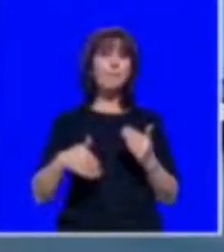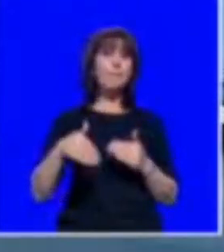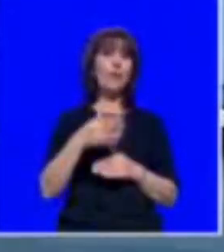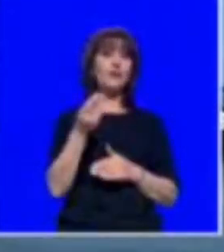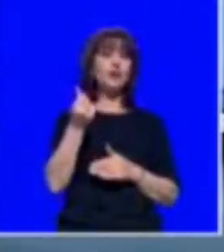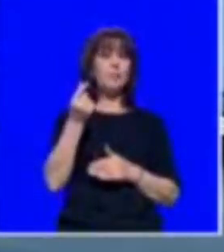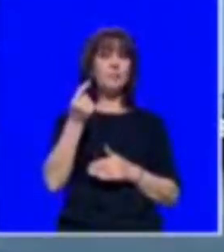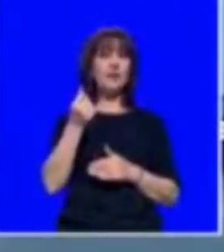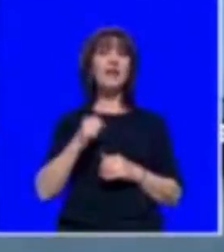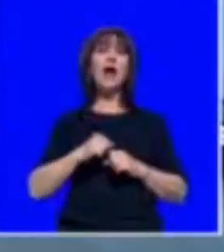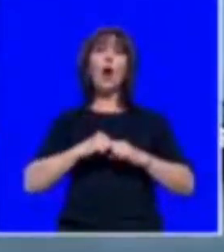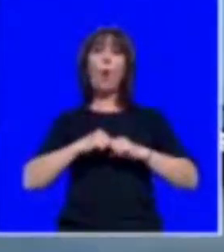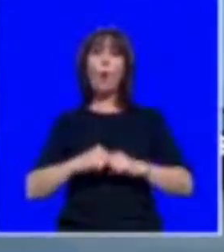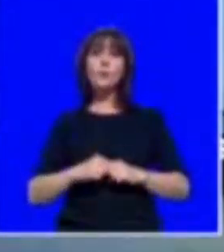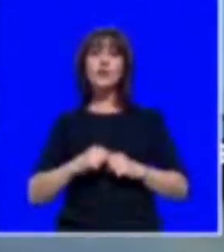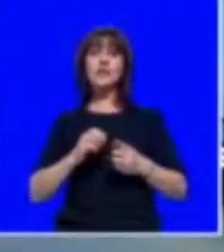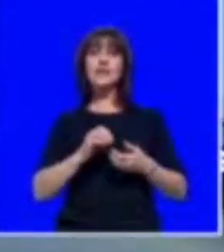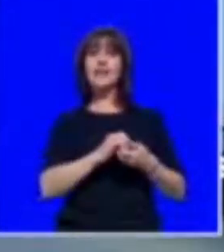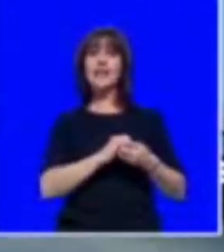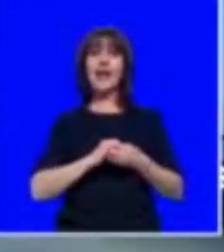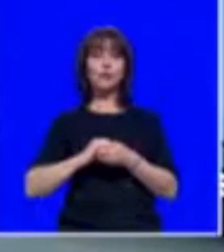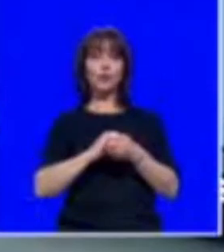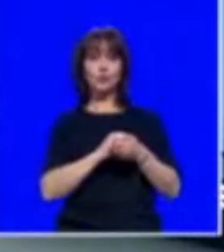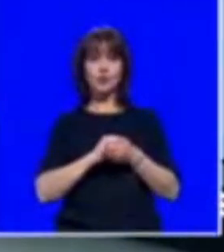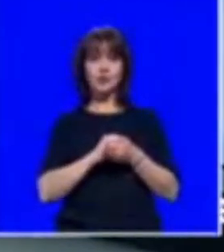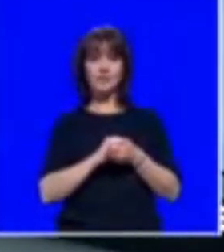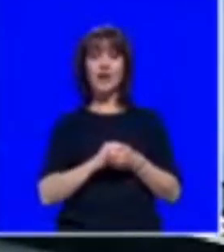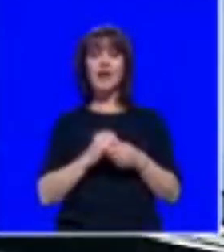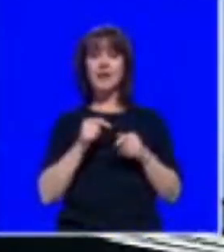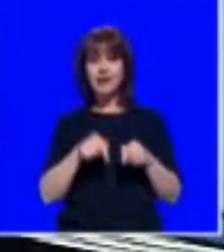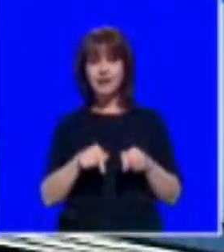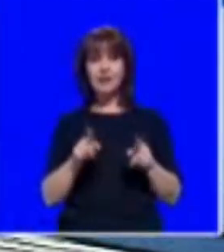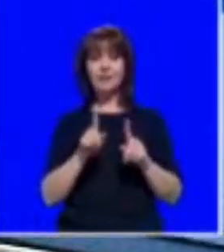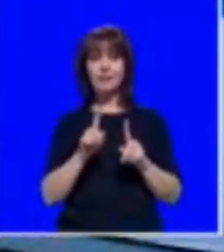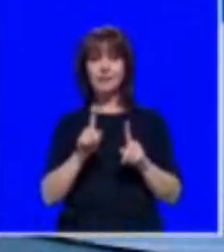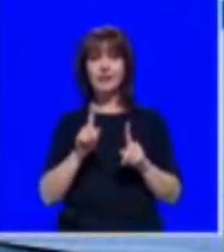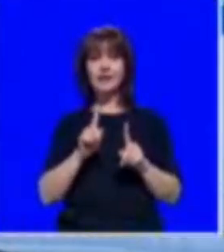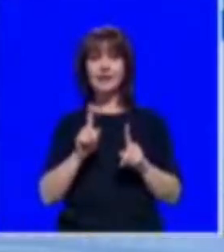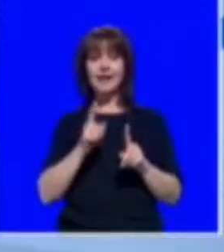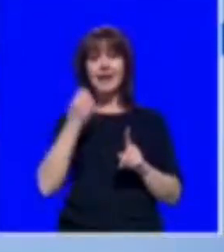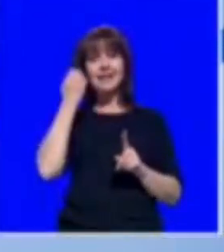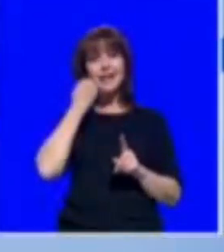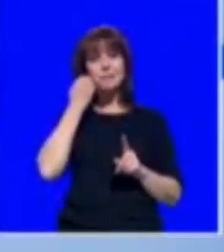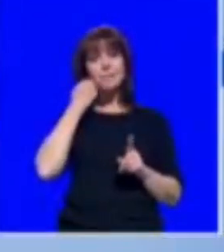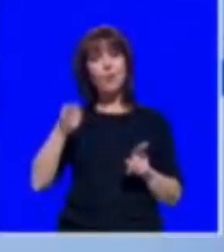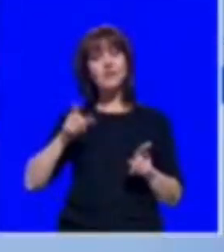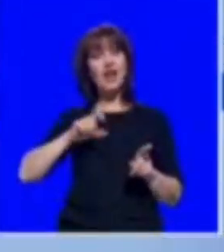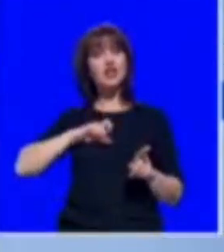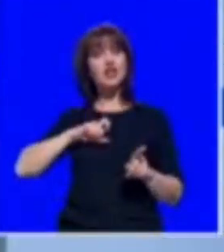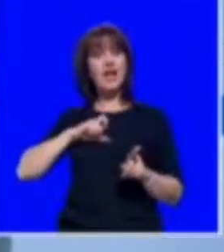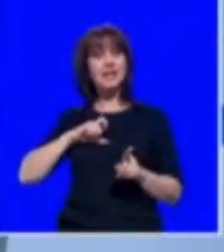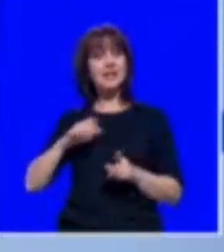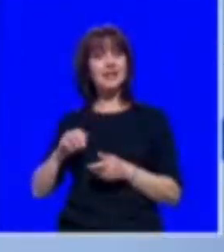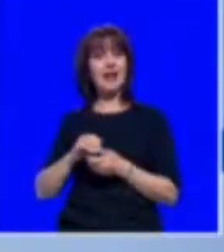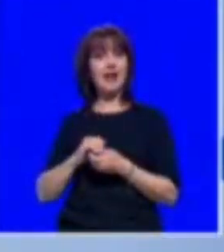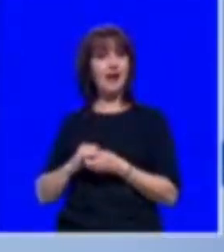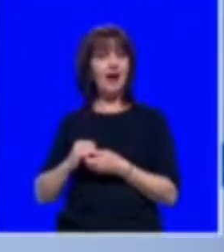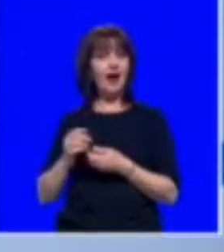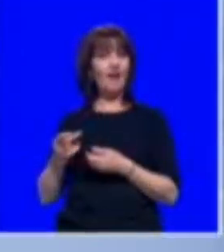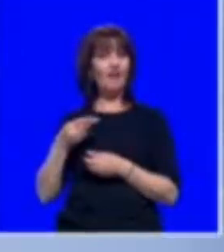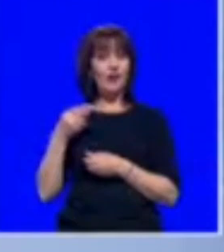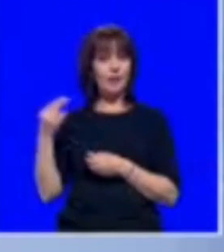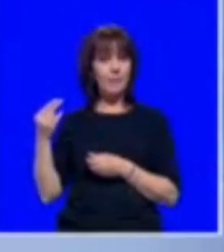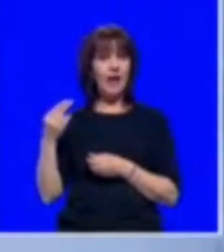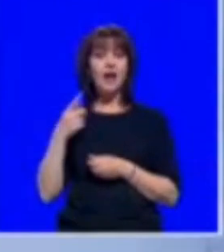на общинските дружества, но от това да не се облагодетелства частното дружество, тъй като договорът, който е подписан с